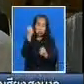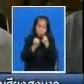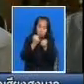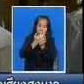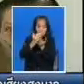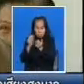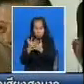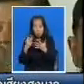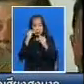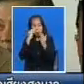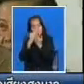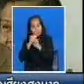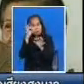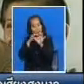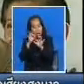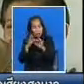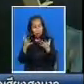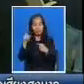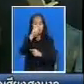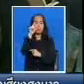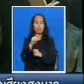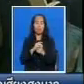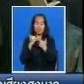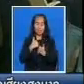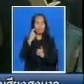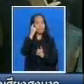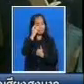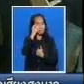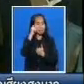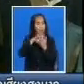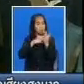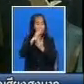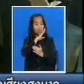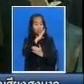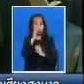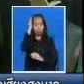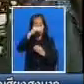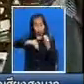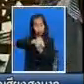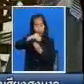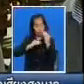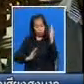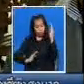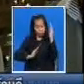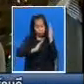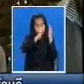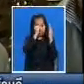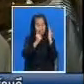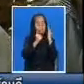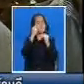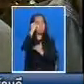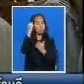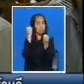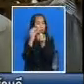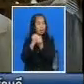เป็น 3S ไปแล้วตอนนี้ 3ไปแล้วนะครับเราก็คาดหมายได้เลยว่าพอเศรษฐกิจฟื้นเนี่ยปัญหานี้ย้อนกลับมาแน่นะปัญหานี้ย้อนกลับม